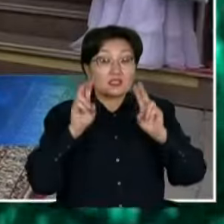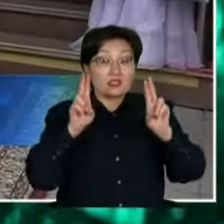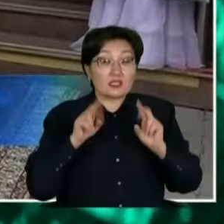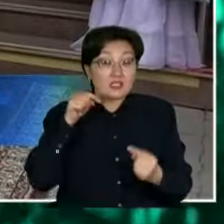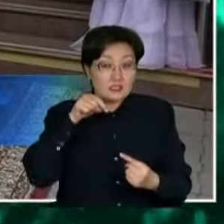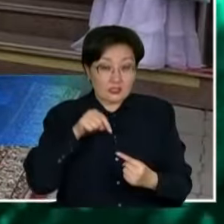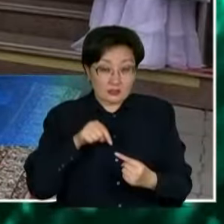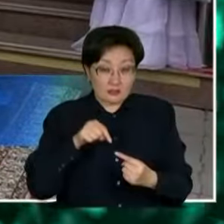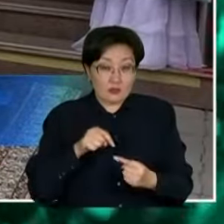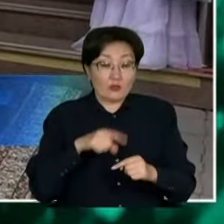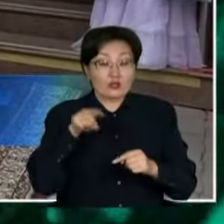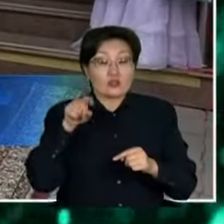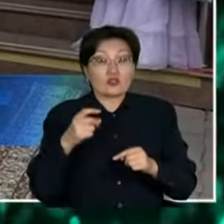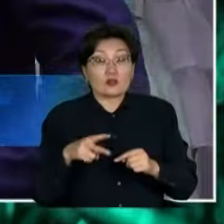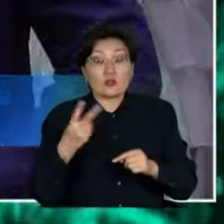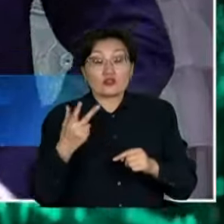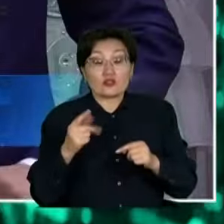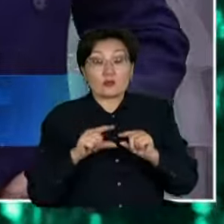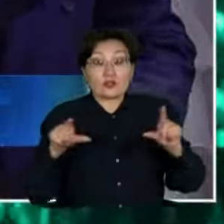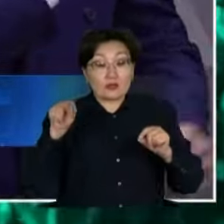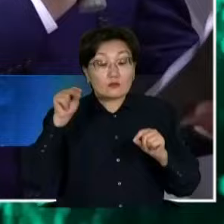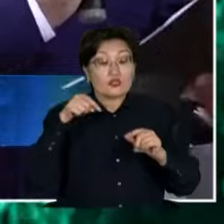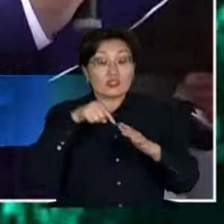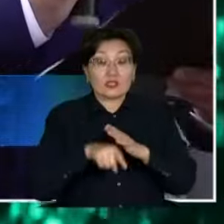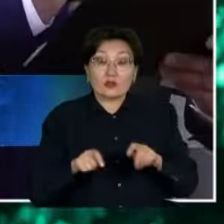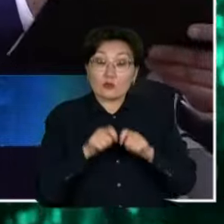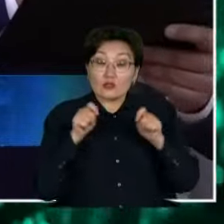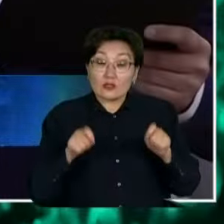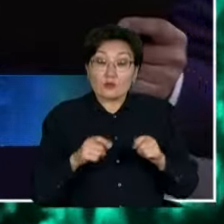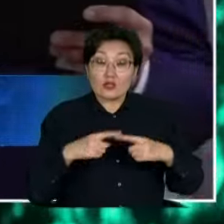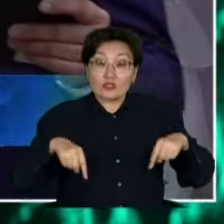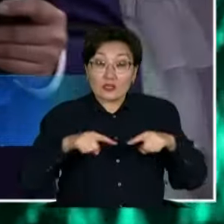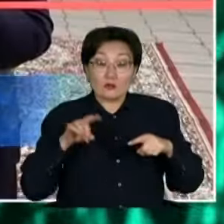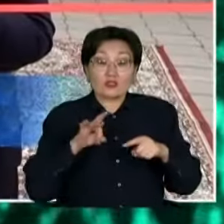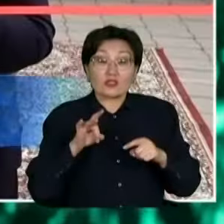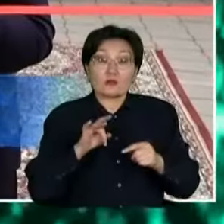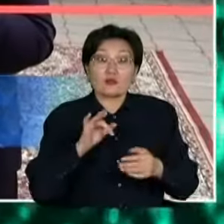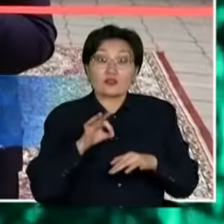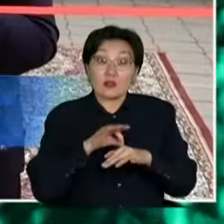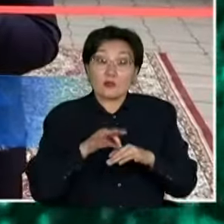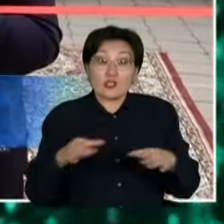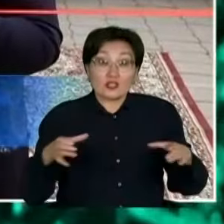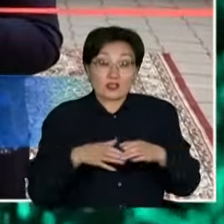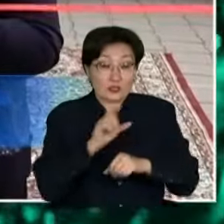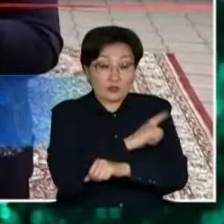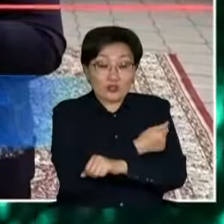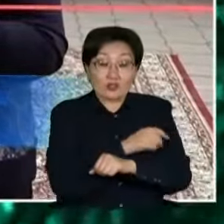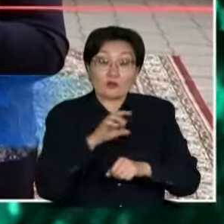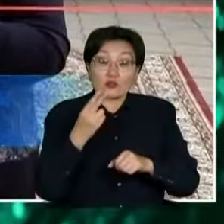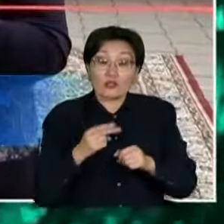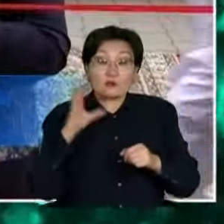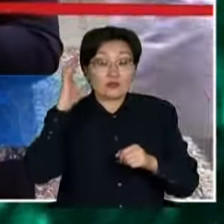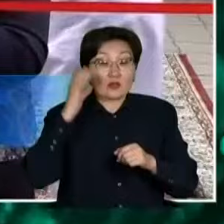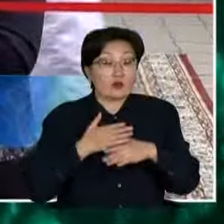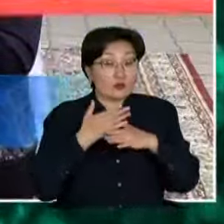стандарттарға негізделген. Нөмірі 23-ші емхана базасынан құрылған орталықта науқастарға кешенді медициналық, әлеуметтік және